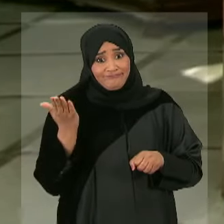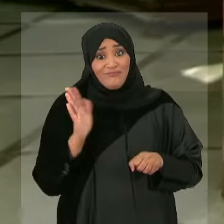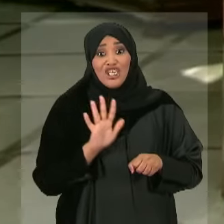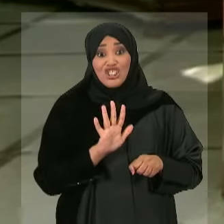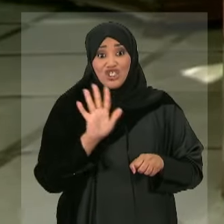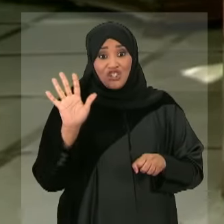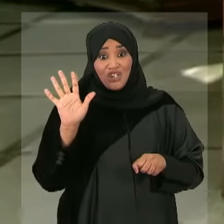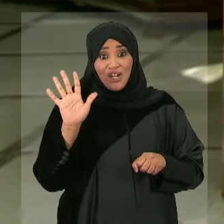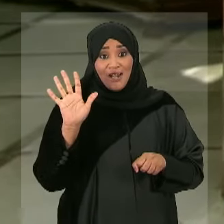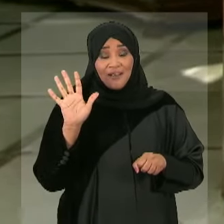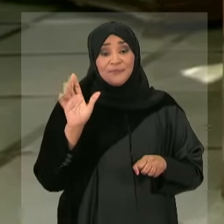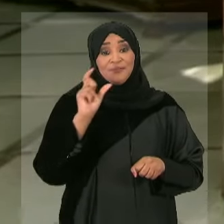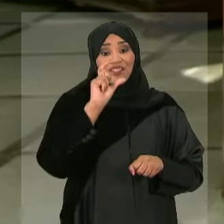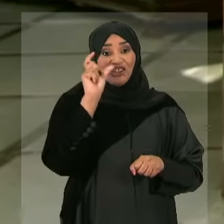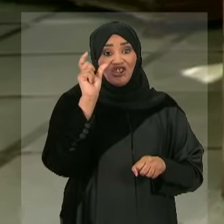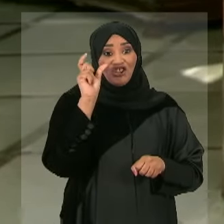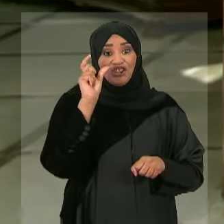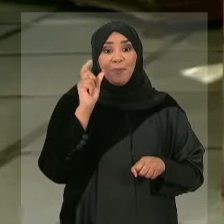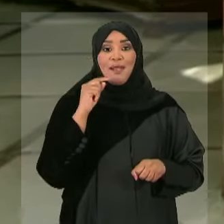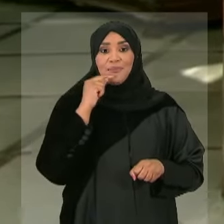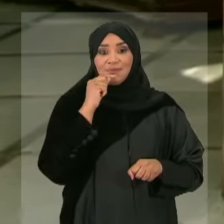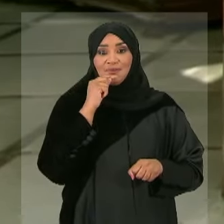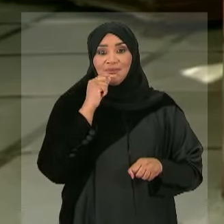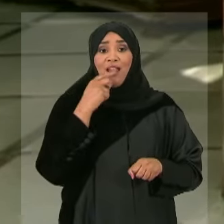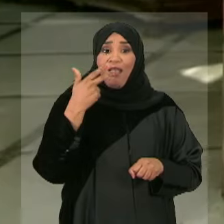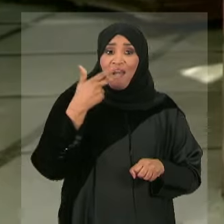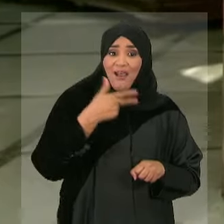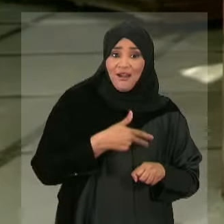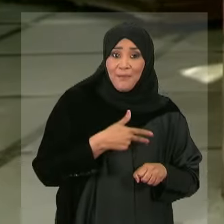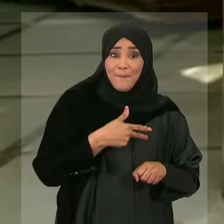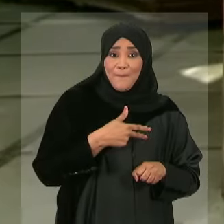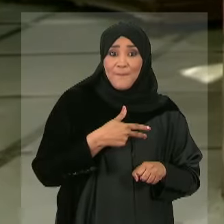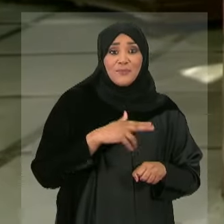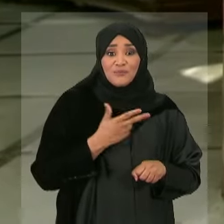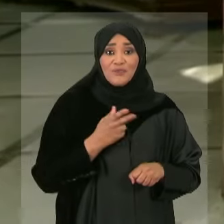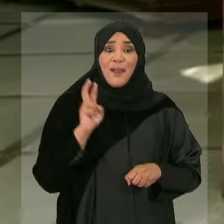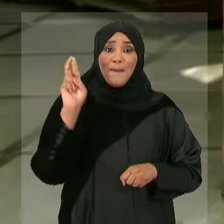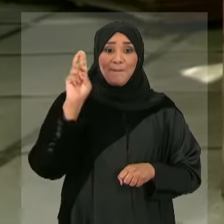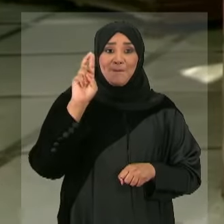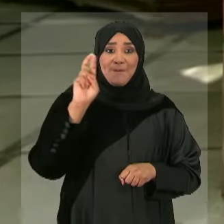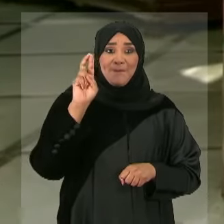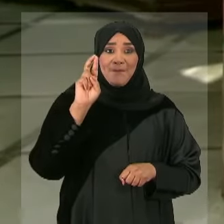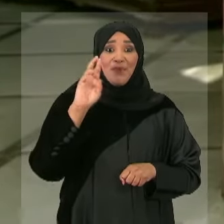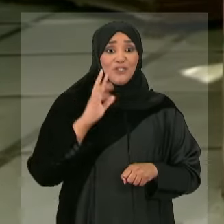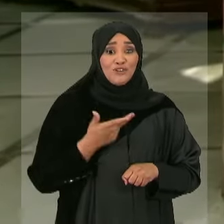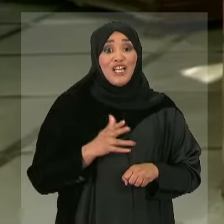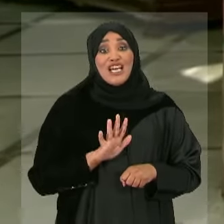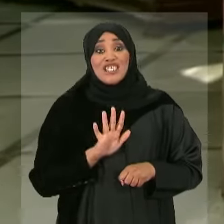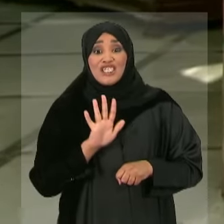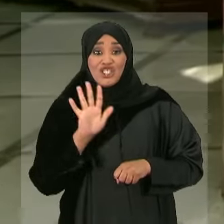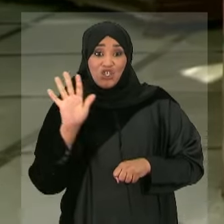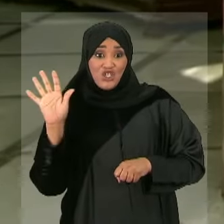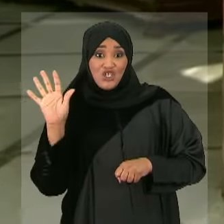الغربية. احنا بنقول الحارة الغربية يعني حارة اللاتين، والحارة الشرقية يعني حارة الإسلام. في